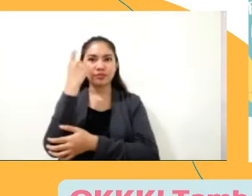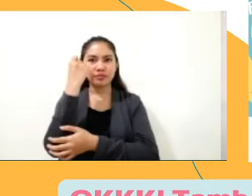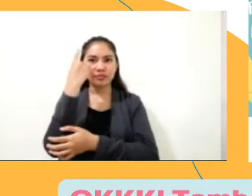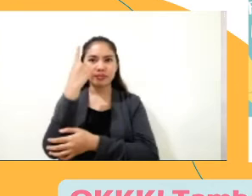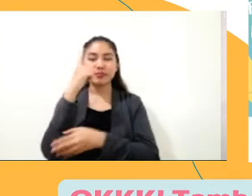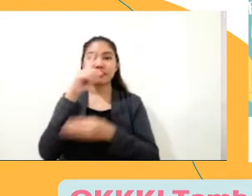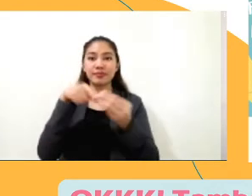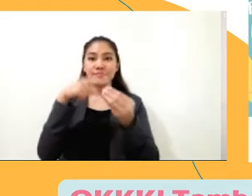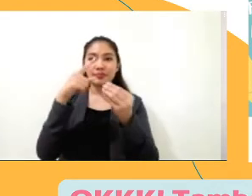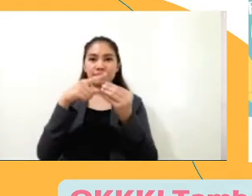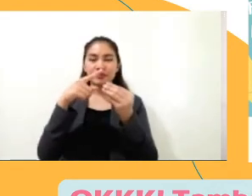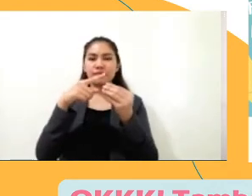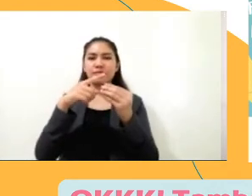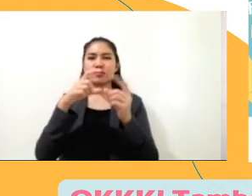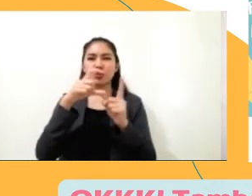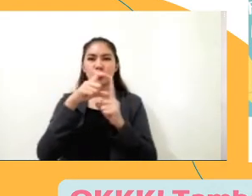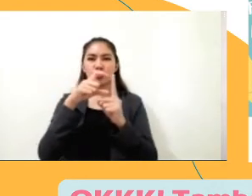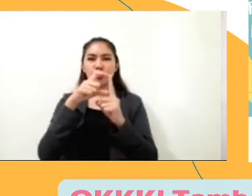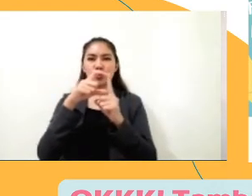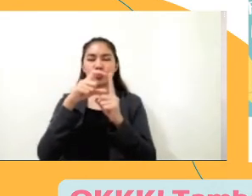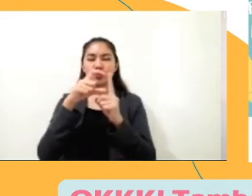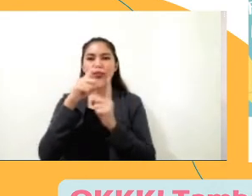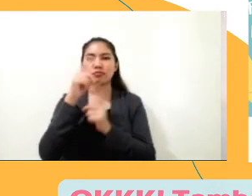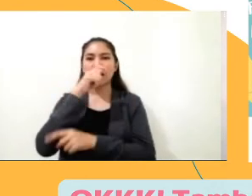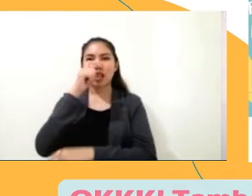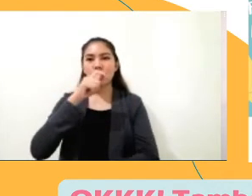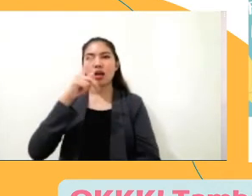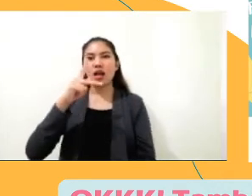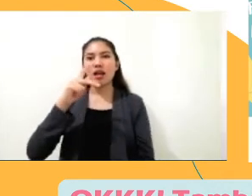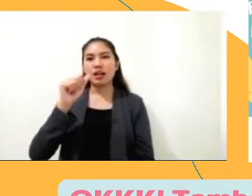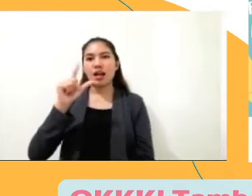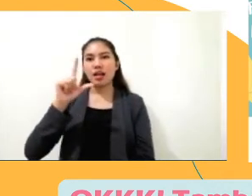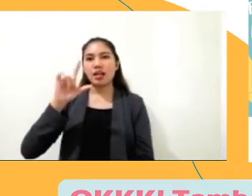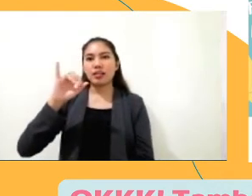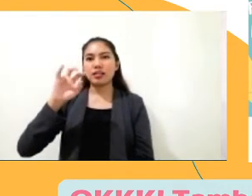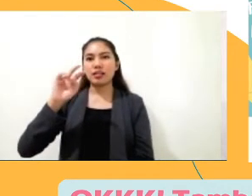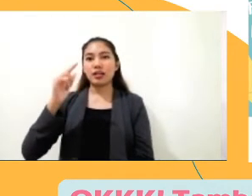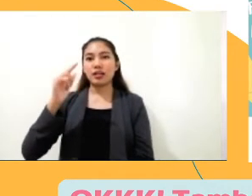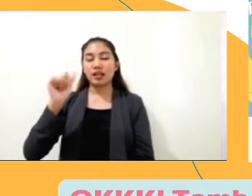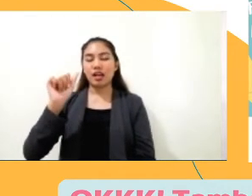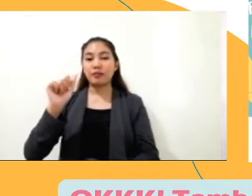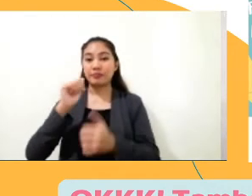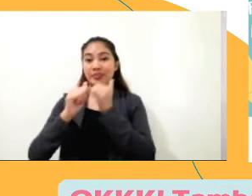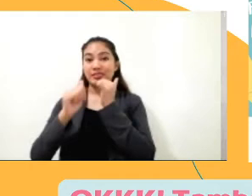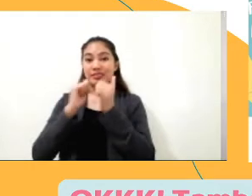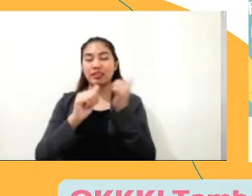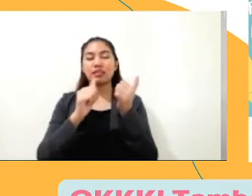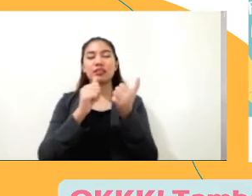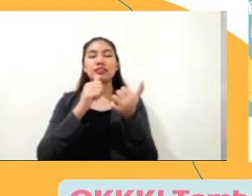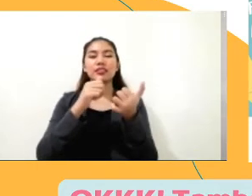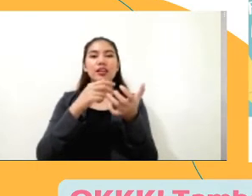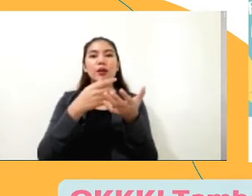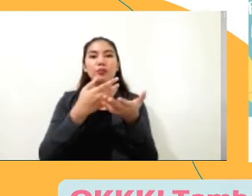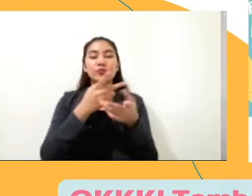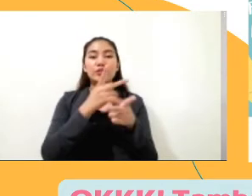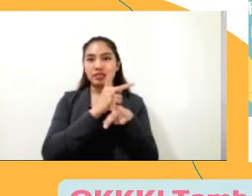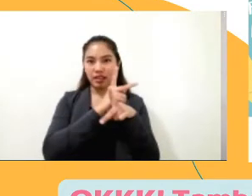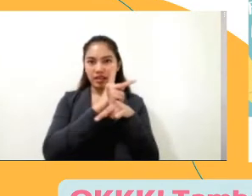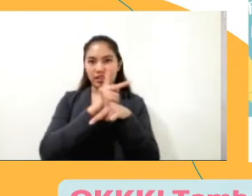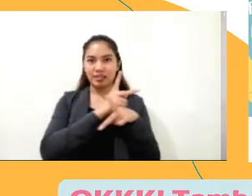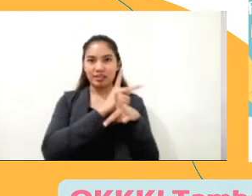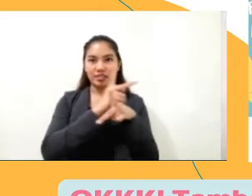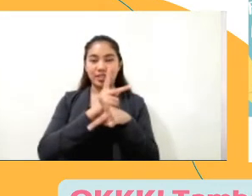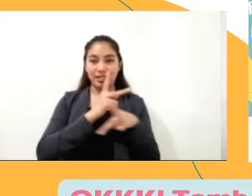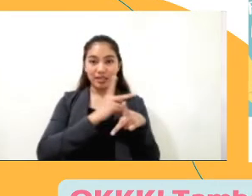na kalinga. At nakaakibat ito sa ating karapatan para maproteksyonan tayo ng ating